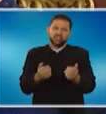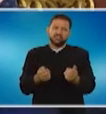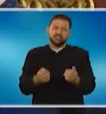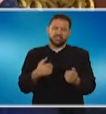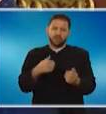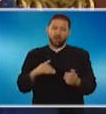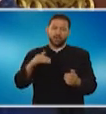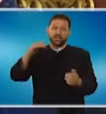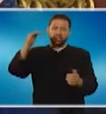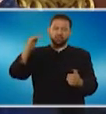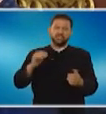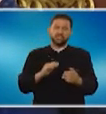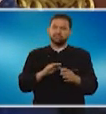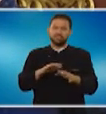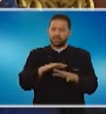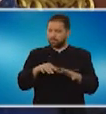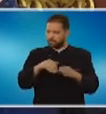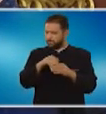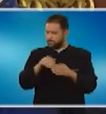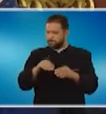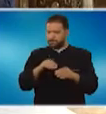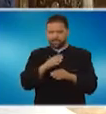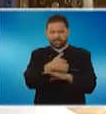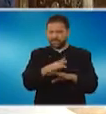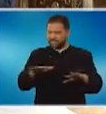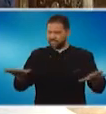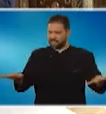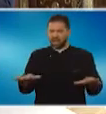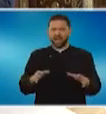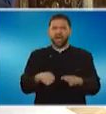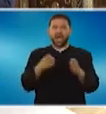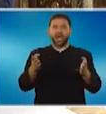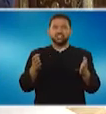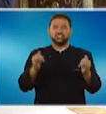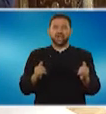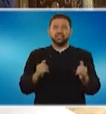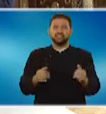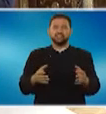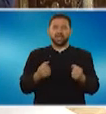cumva printre cărți și astăzi am ajuns să trăiesc din cărți.